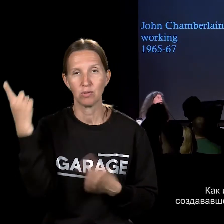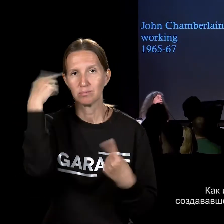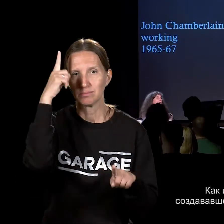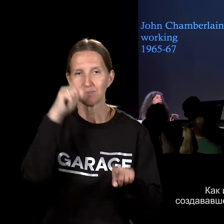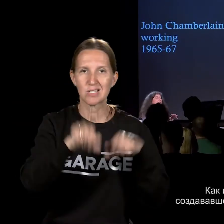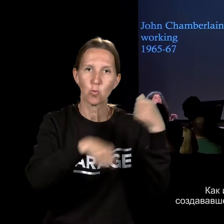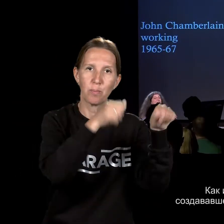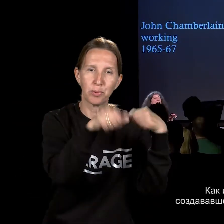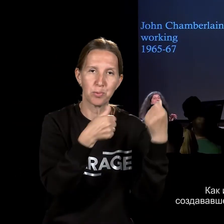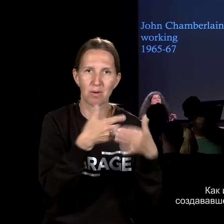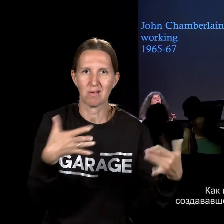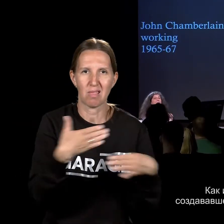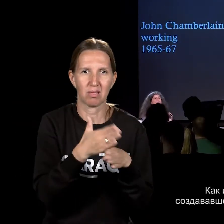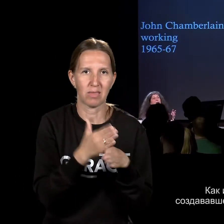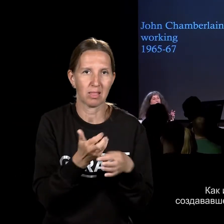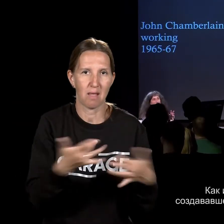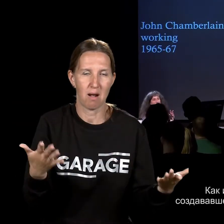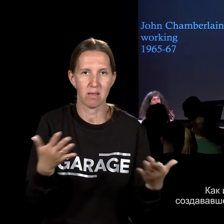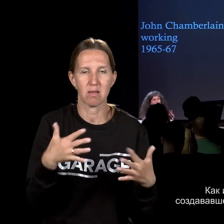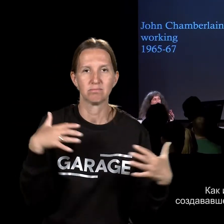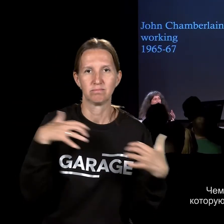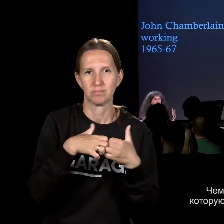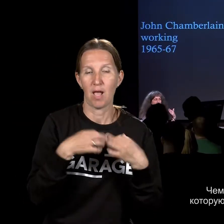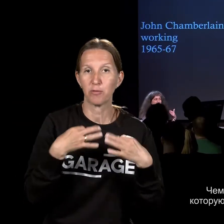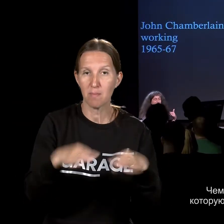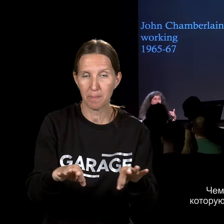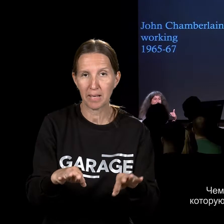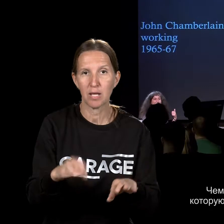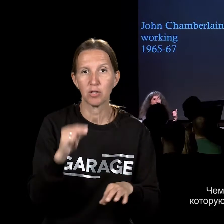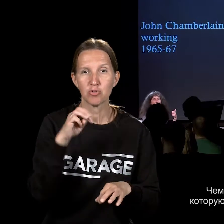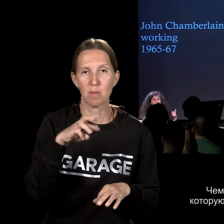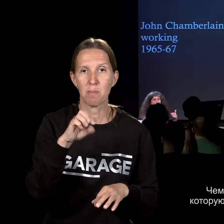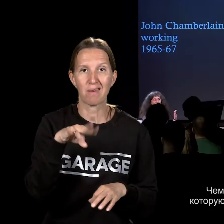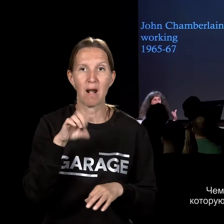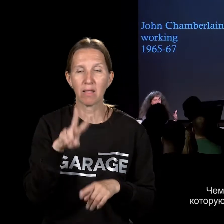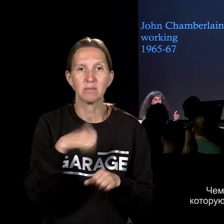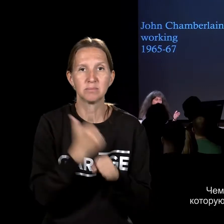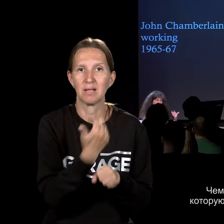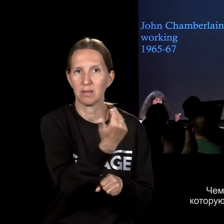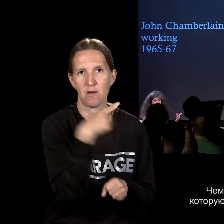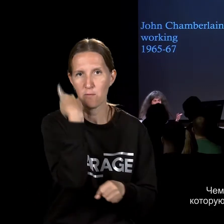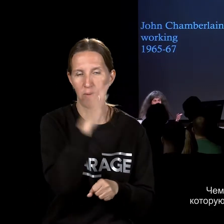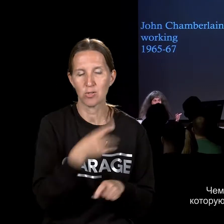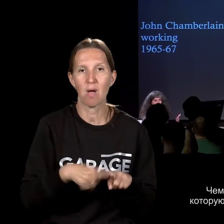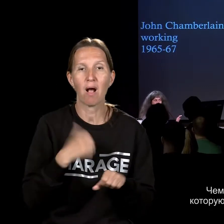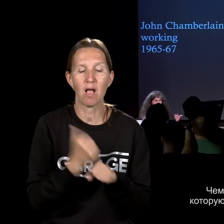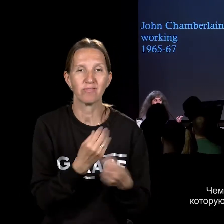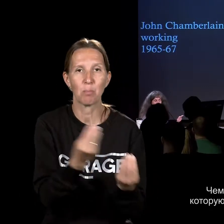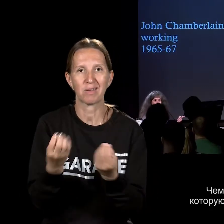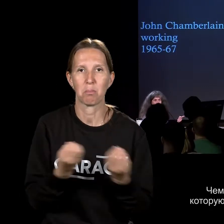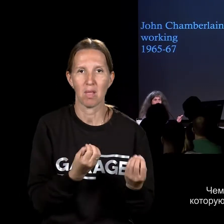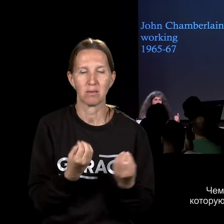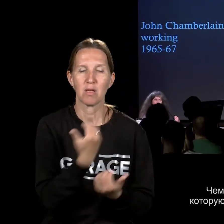деталей разбитых автомобилей. Чемберлиан определяет не его лицо, определяет предмет, который он делает,